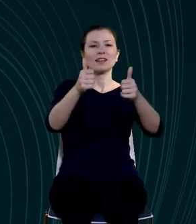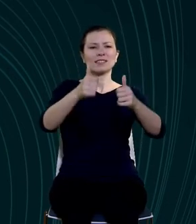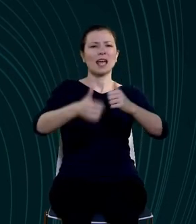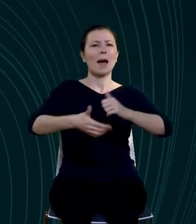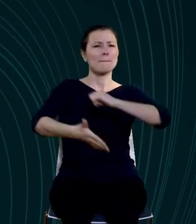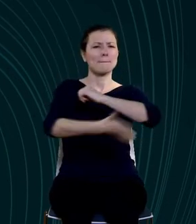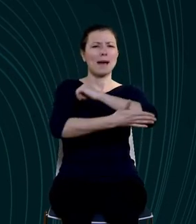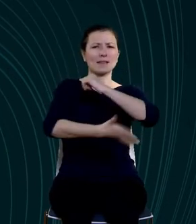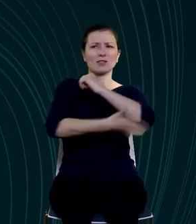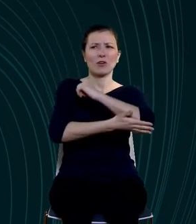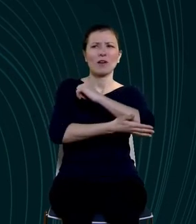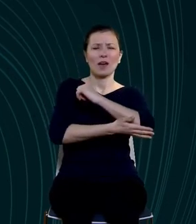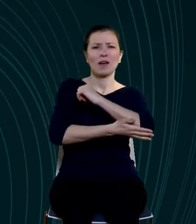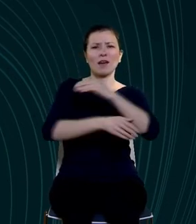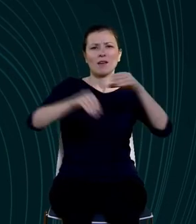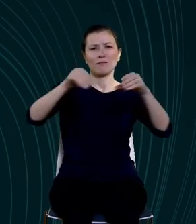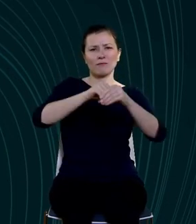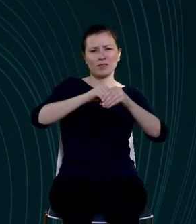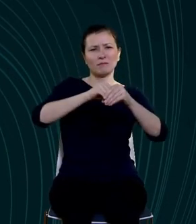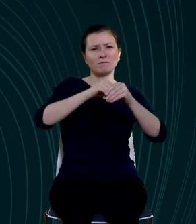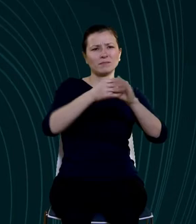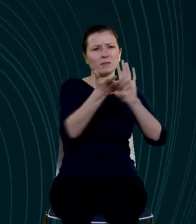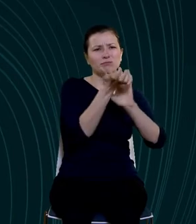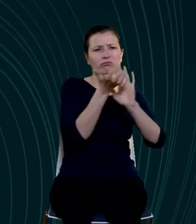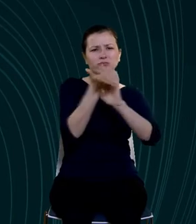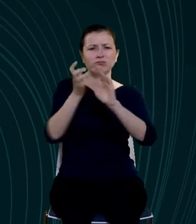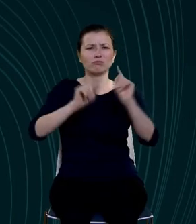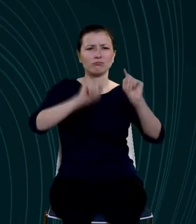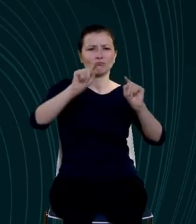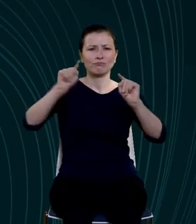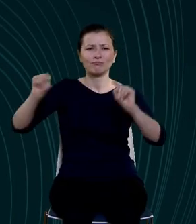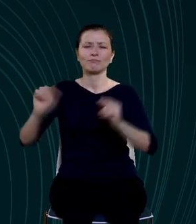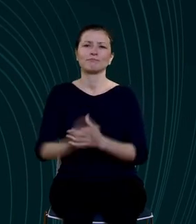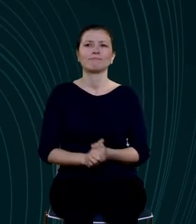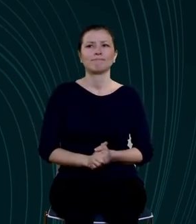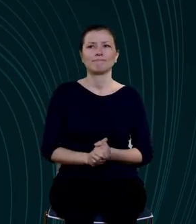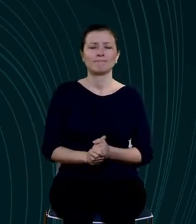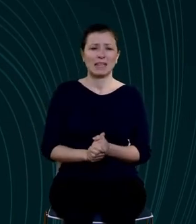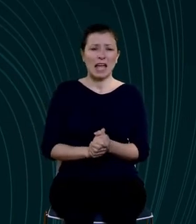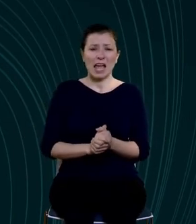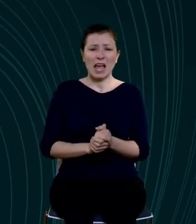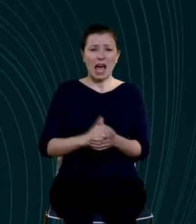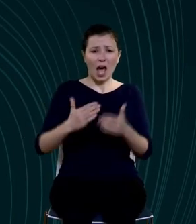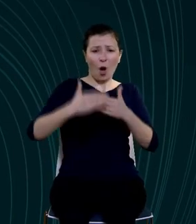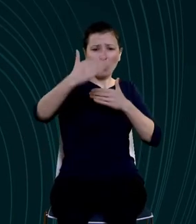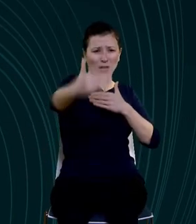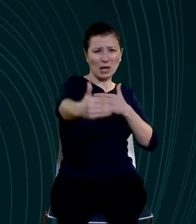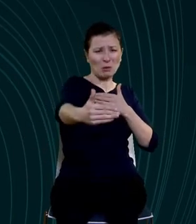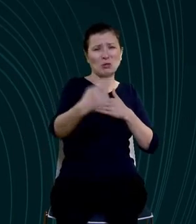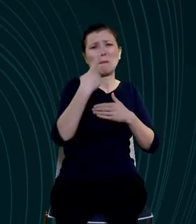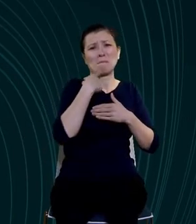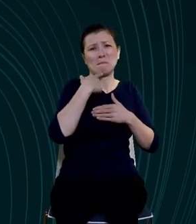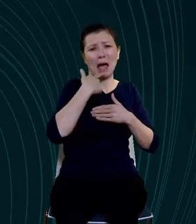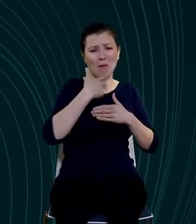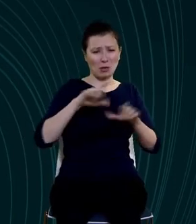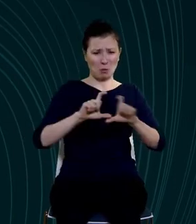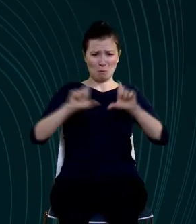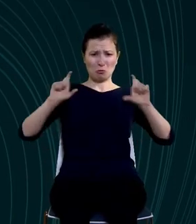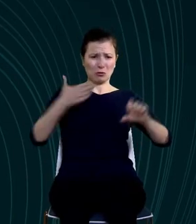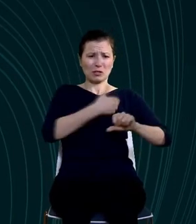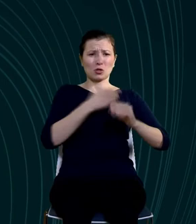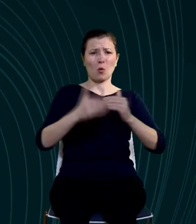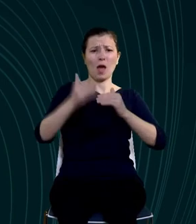i częstotliwości systemów, a odległość niewielka, tak naprawdę 150 metrów od budynku